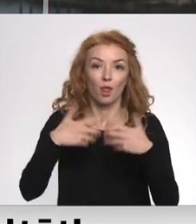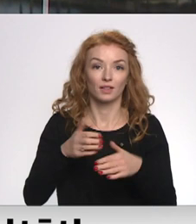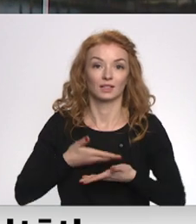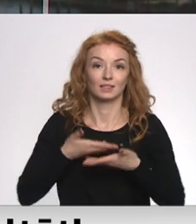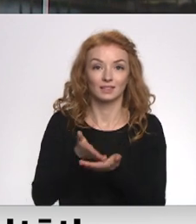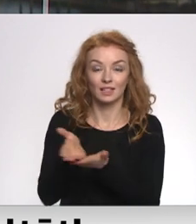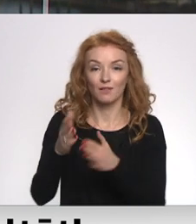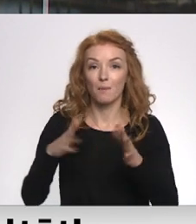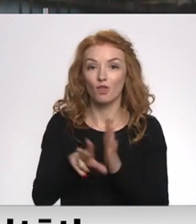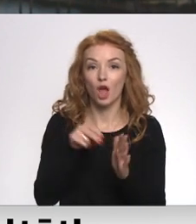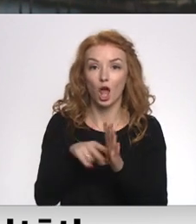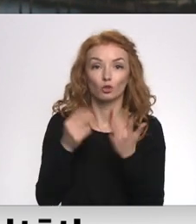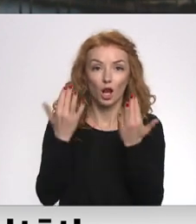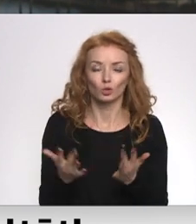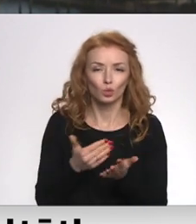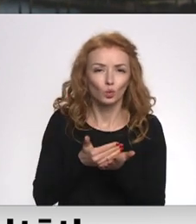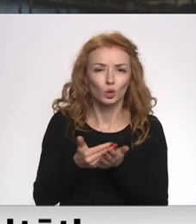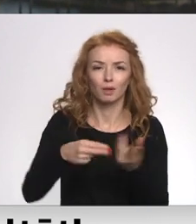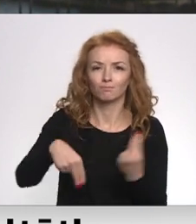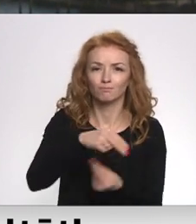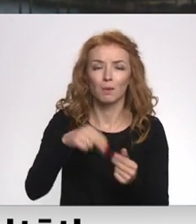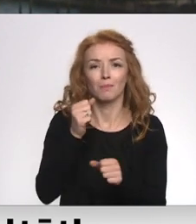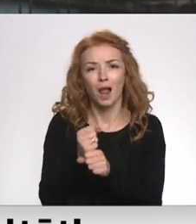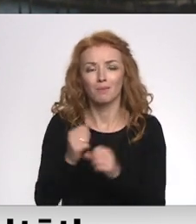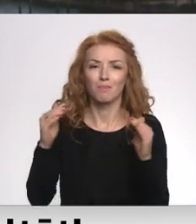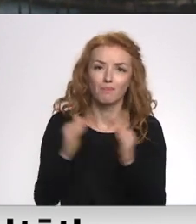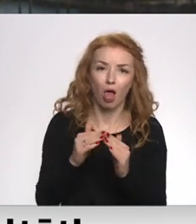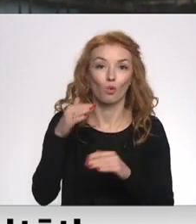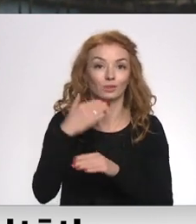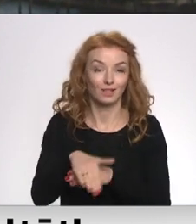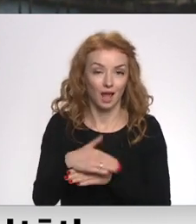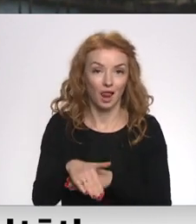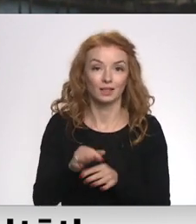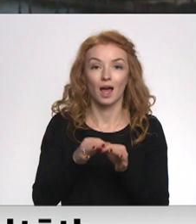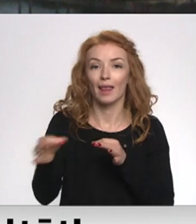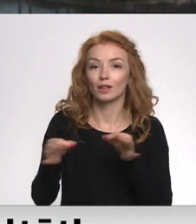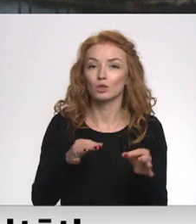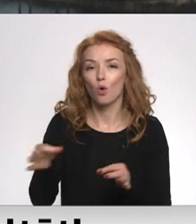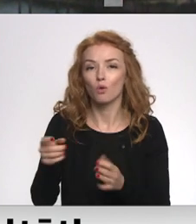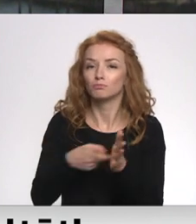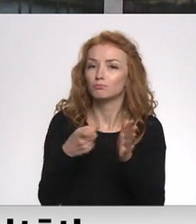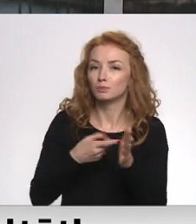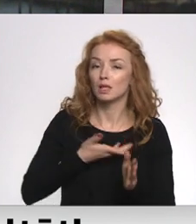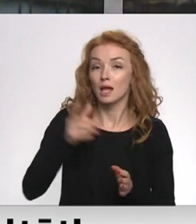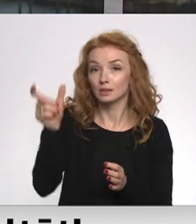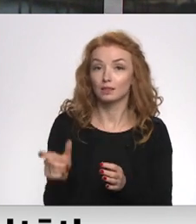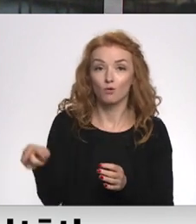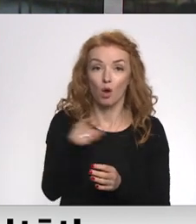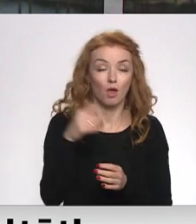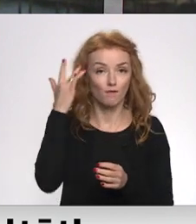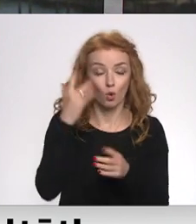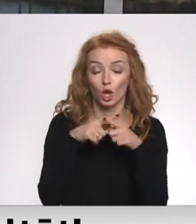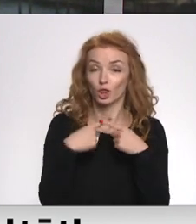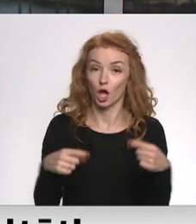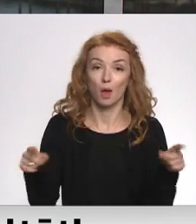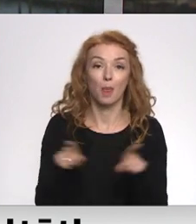vēlēšana rezultāti tiek apspriesti joprojām mājās, darbietās un arī uz ielas. Reģionos aptaujāto iedzīvotāju viedokļi ir tikpat dažādi kā